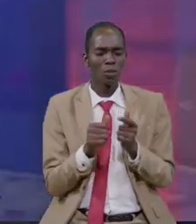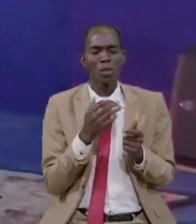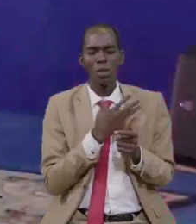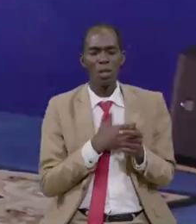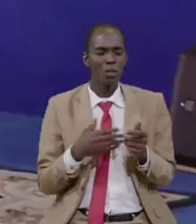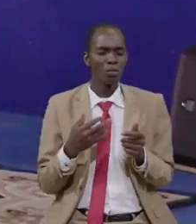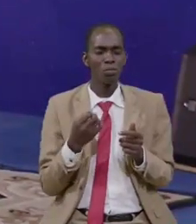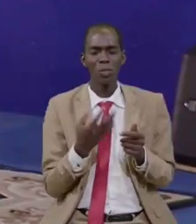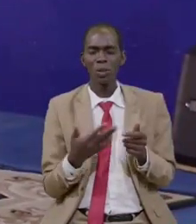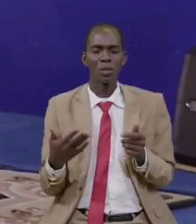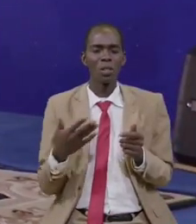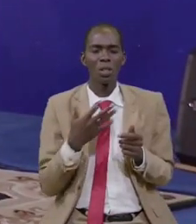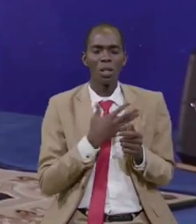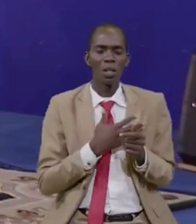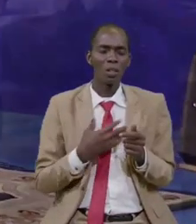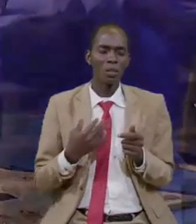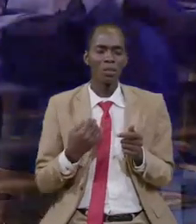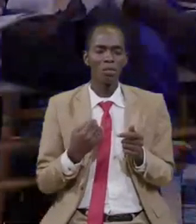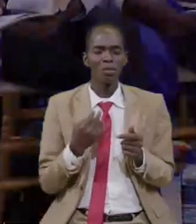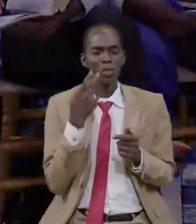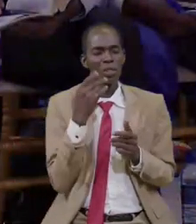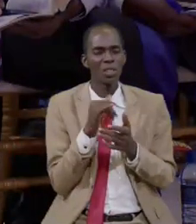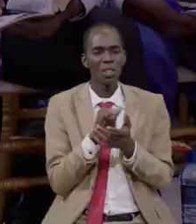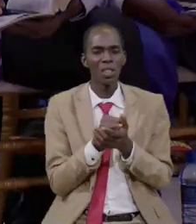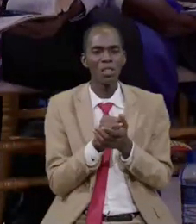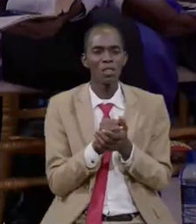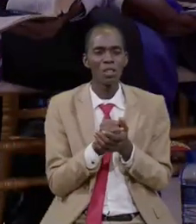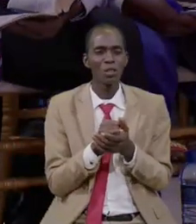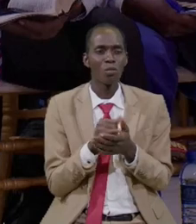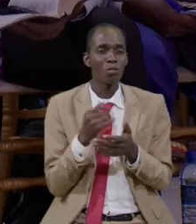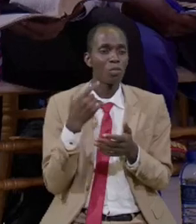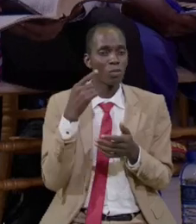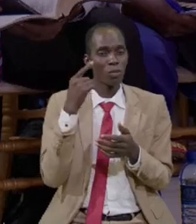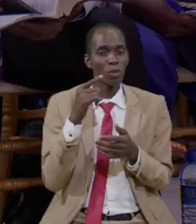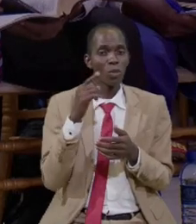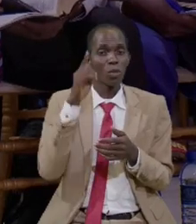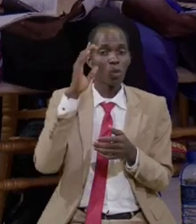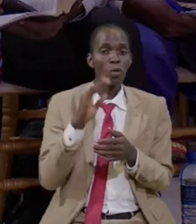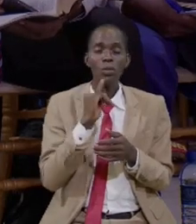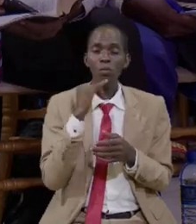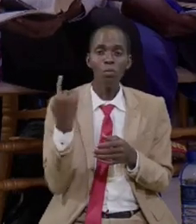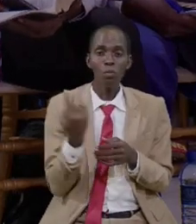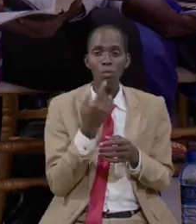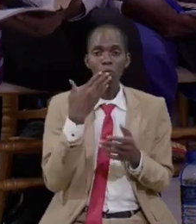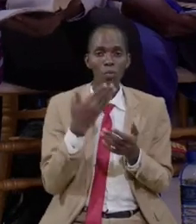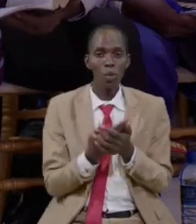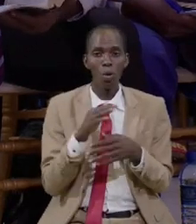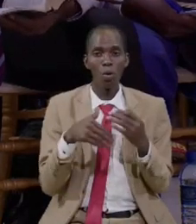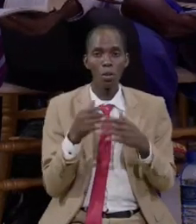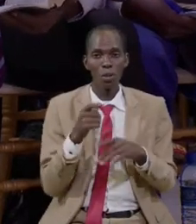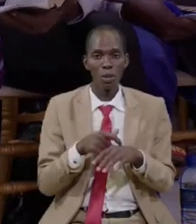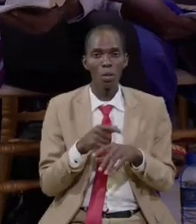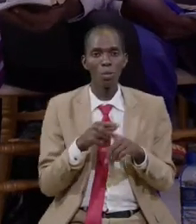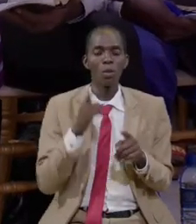dire gloire à Dieu. Oh, n'est-ce pas Dieu qui est bon? Dieu est bon en tout temps. Dieu regarde la personne.